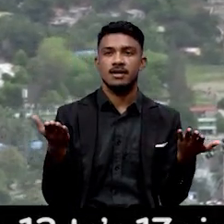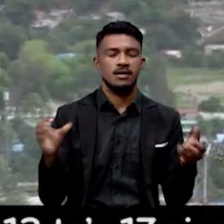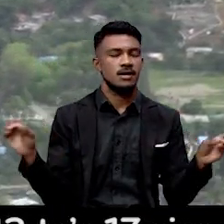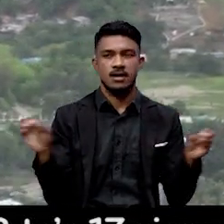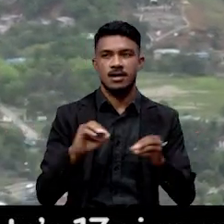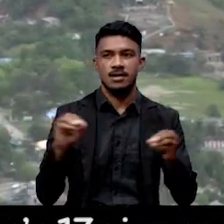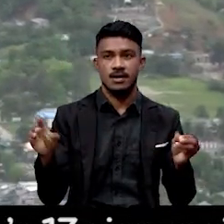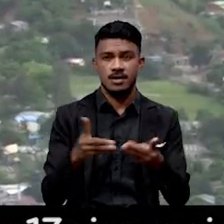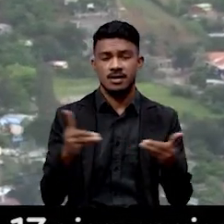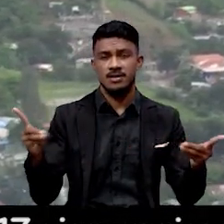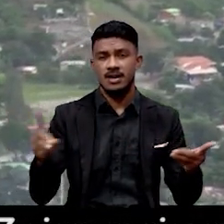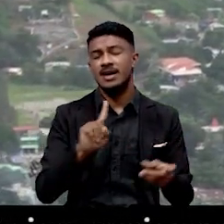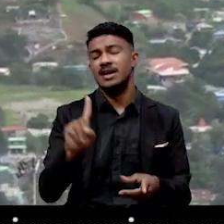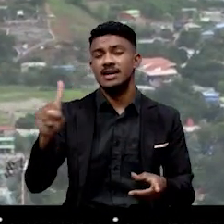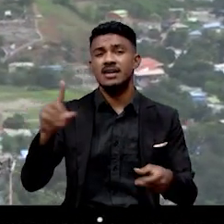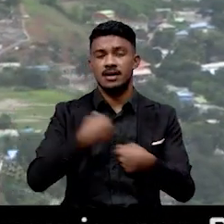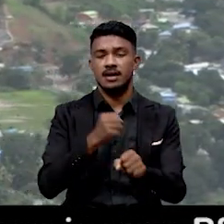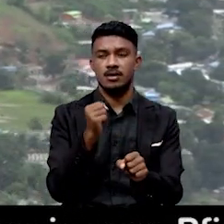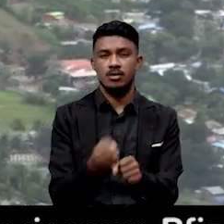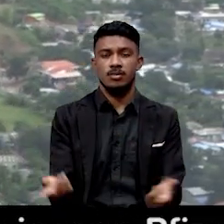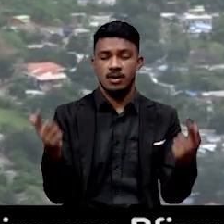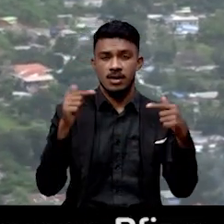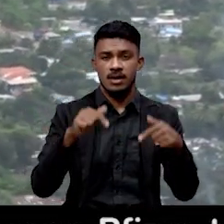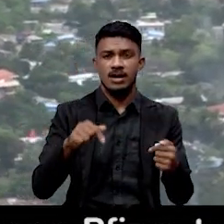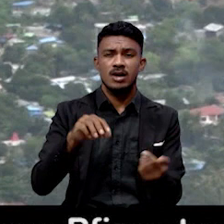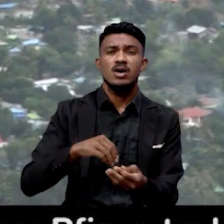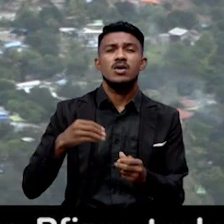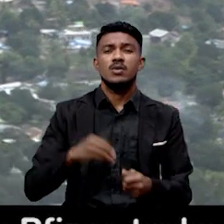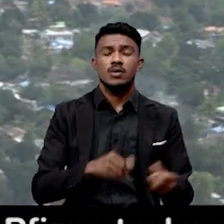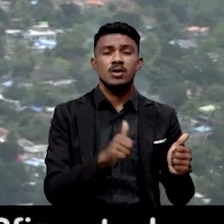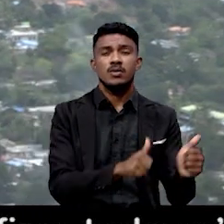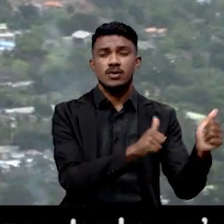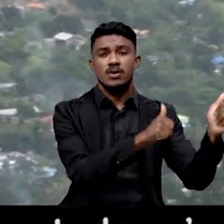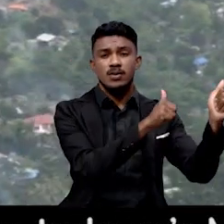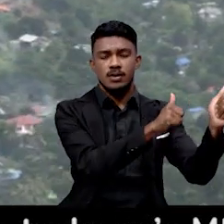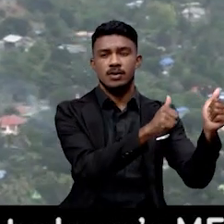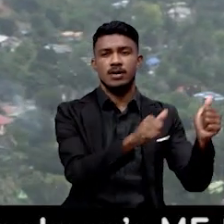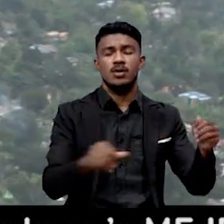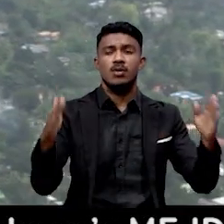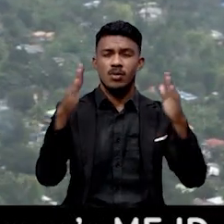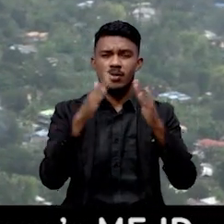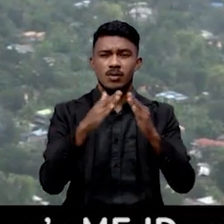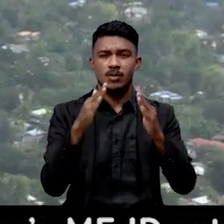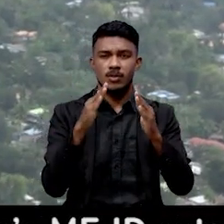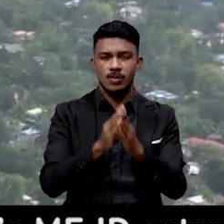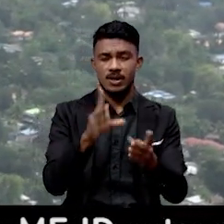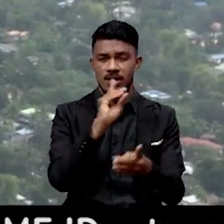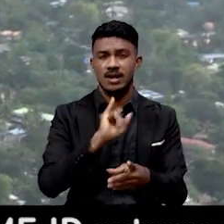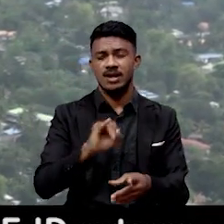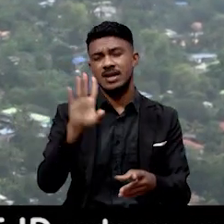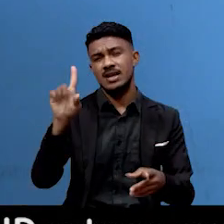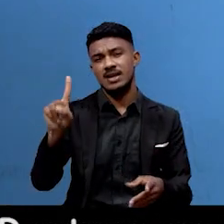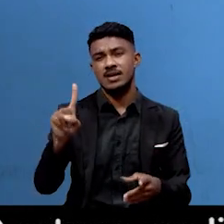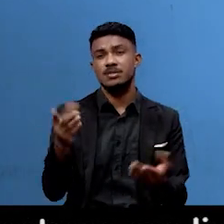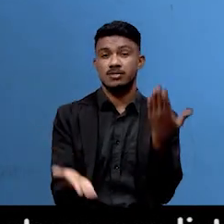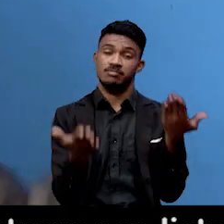durante ni lah iya, ide dak halo, mai hene tutan tutan tutan to di lini saya umai dari itu bos libre, tama nih